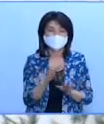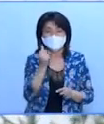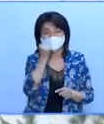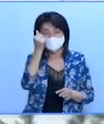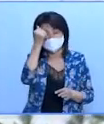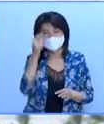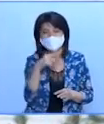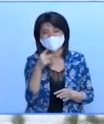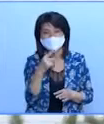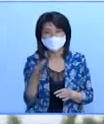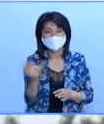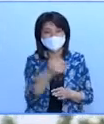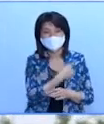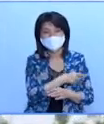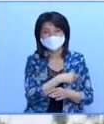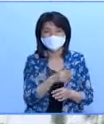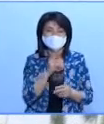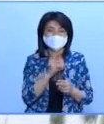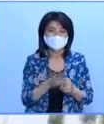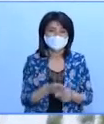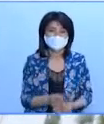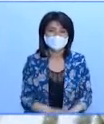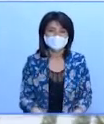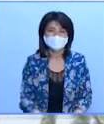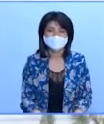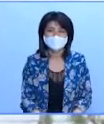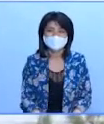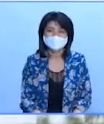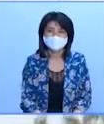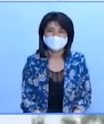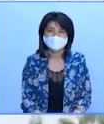әрін, мәзім әрін қысқартып,